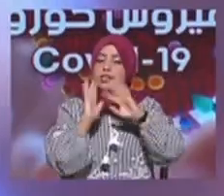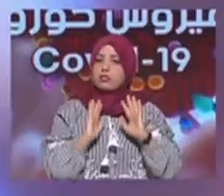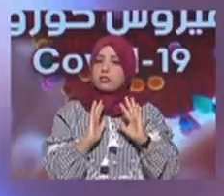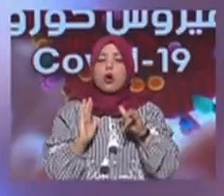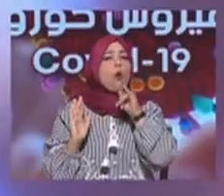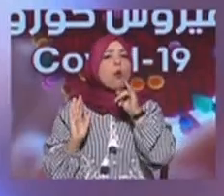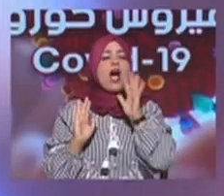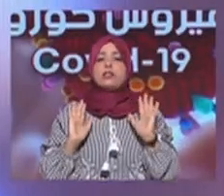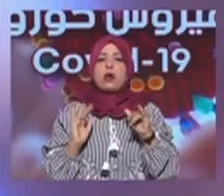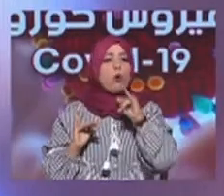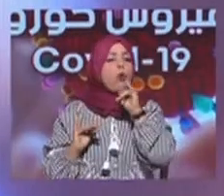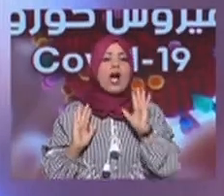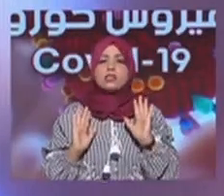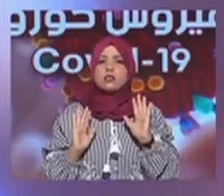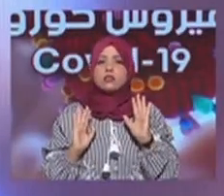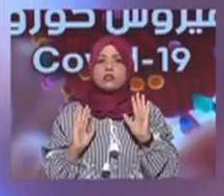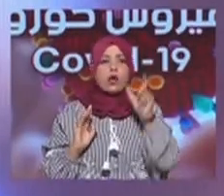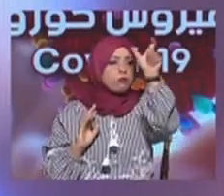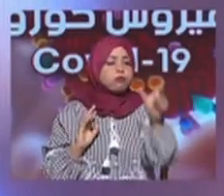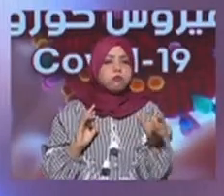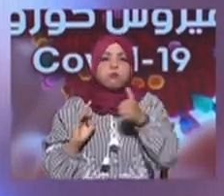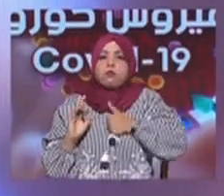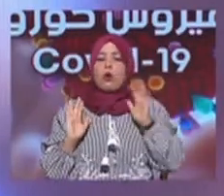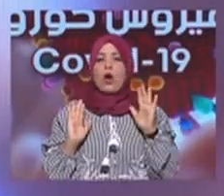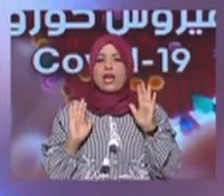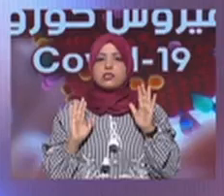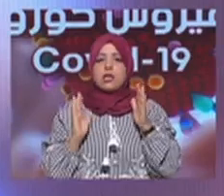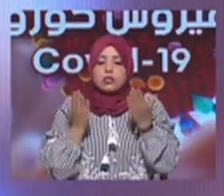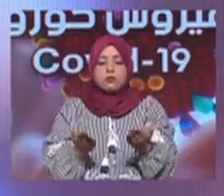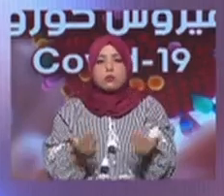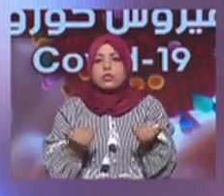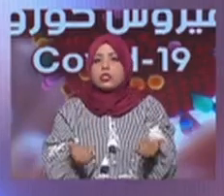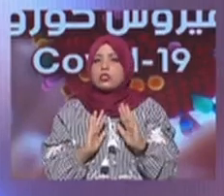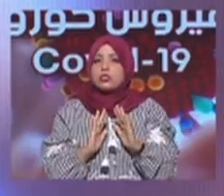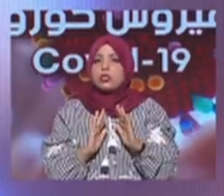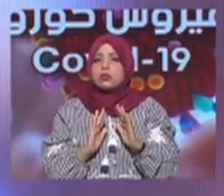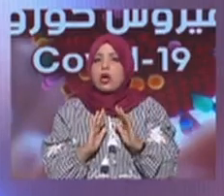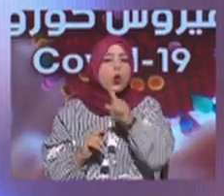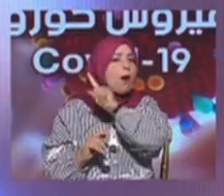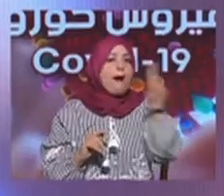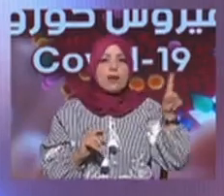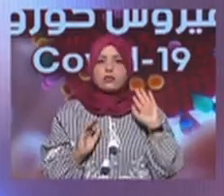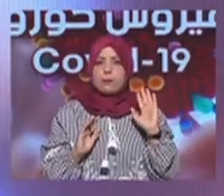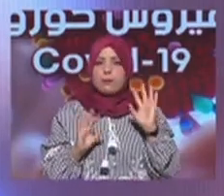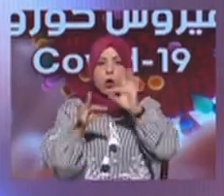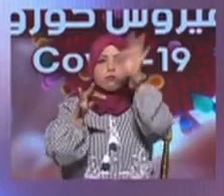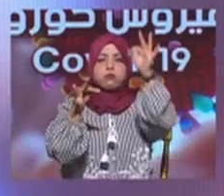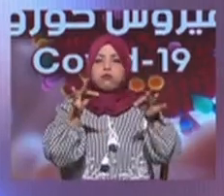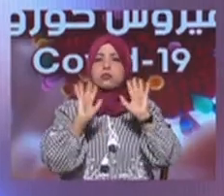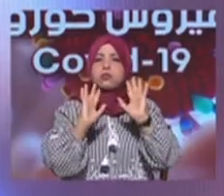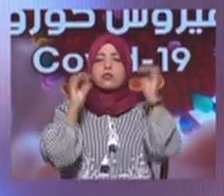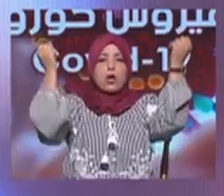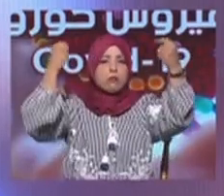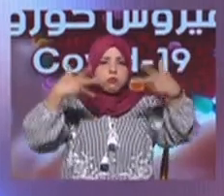ايتي سوبميرجي راهو باللي بريليفمون ان نومبر معناتها عمرنا ما وصلنا لعدد عينات راهو هكا افيك لي مويان هومان